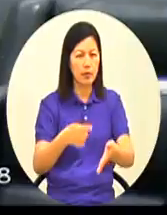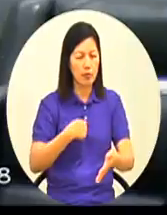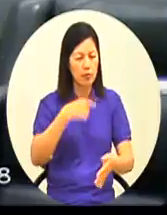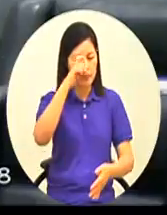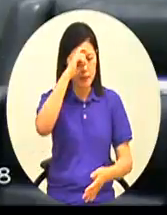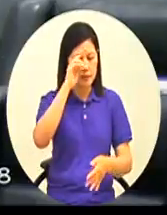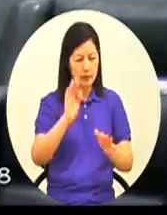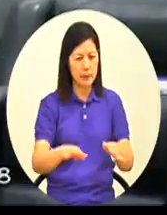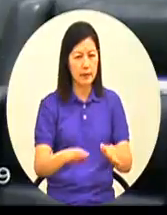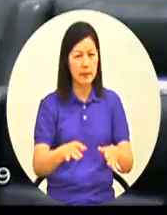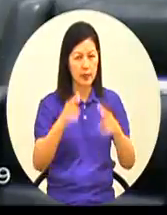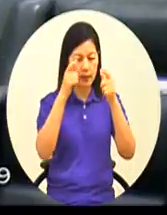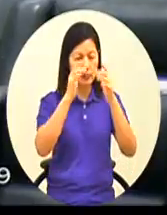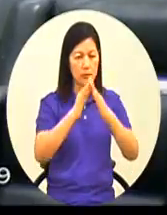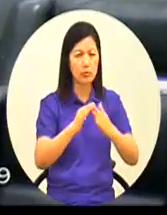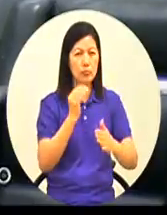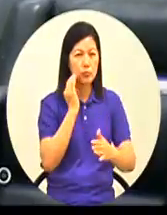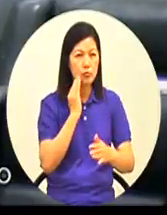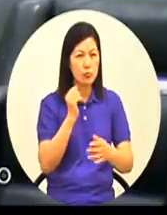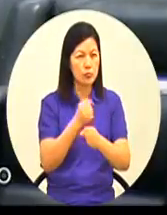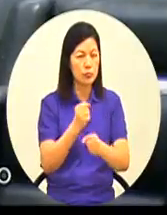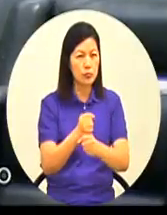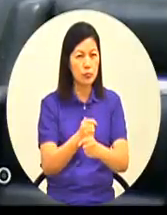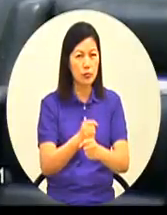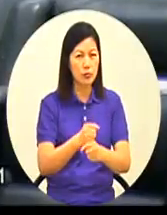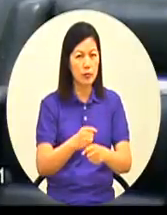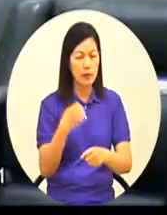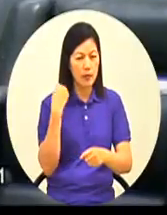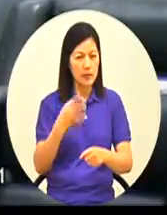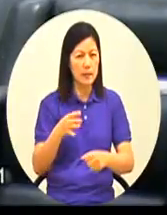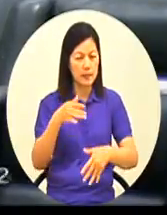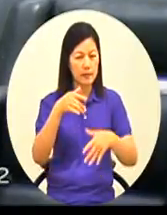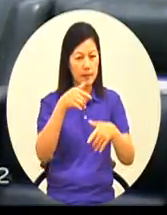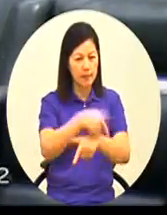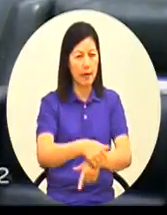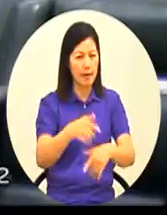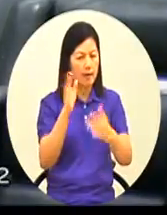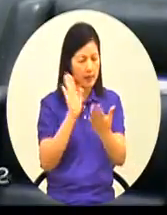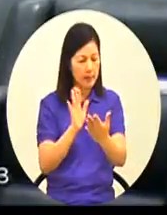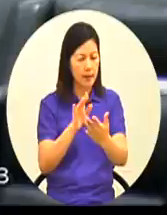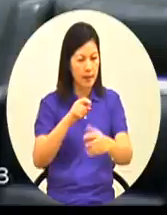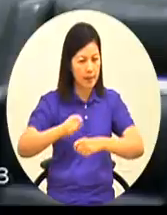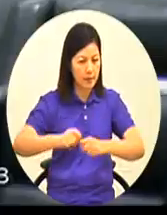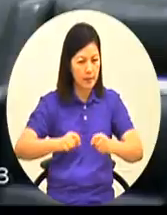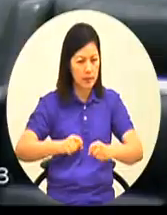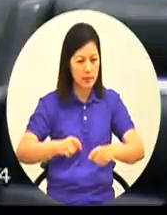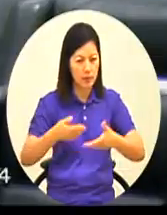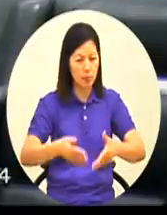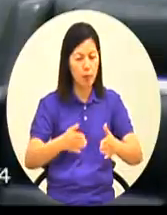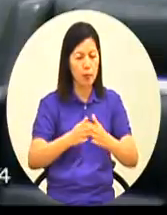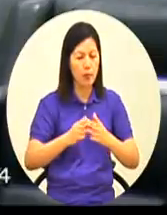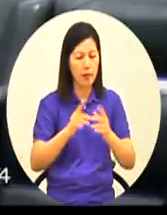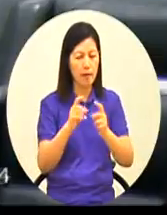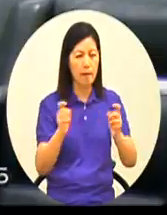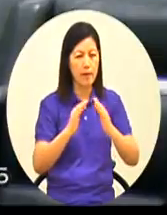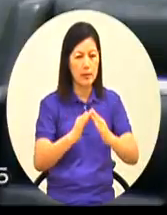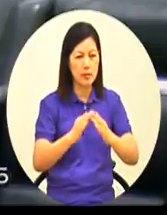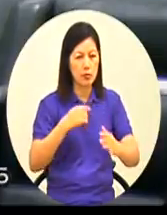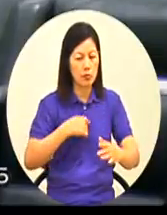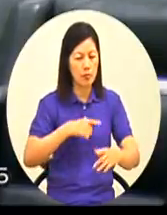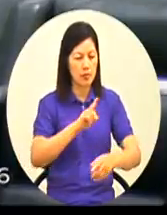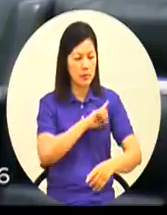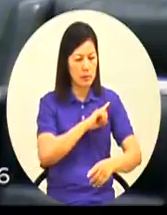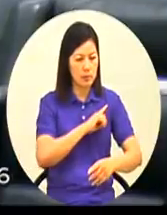目前我们高雄市如果是作为一个新南向政策的重要的一个城市，我觉得我们应该更主动